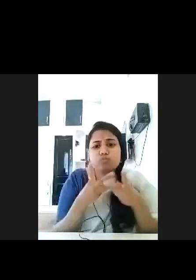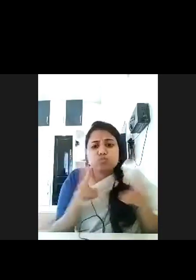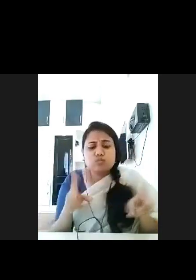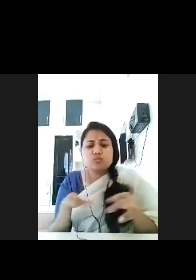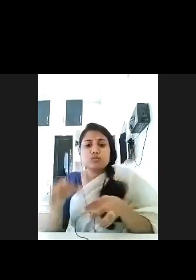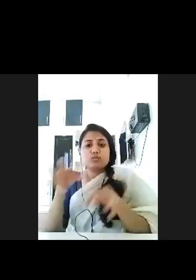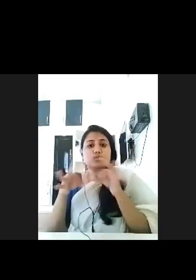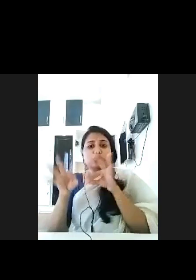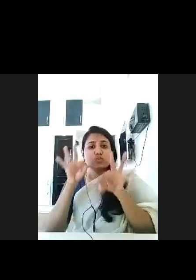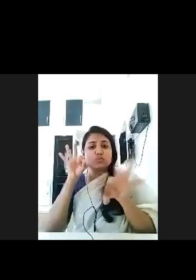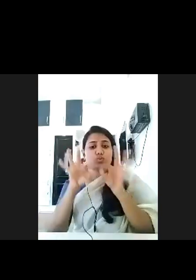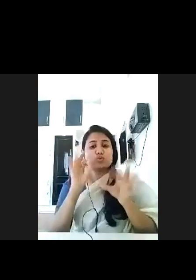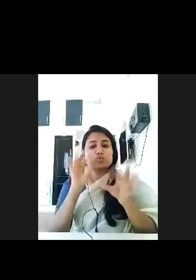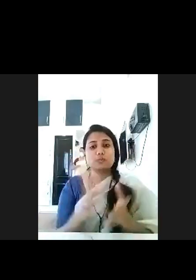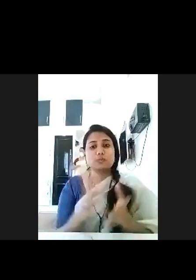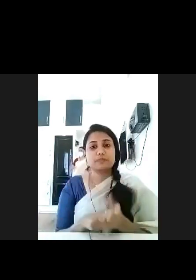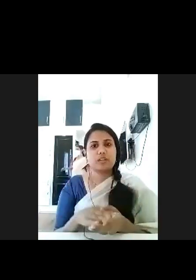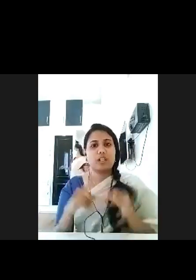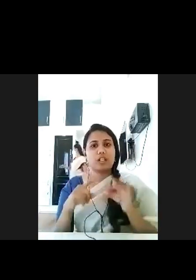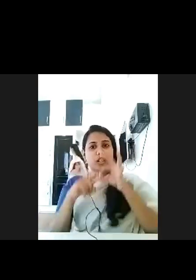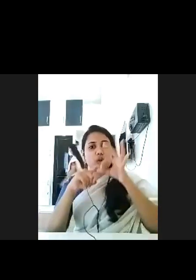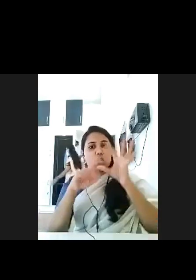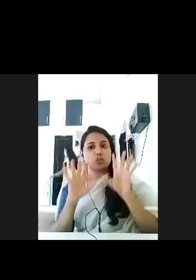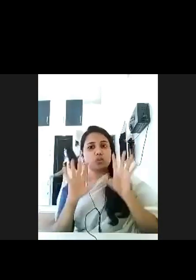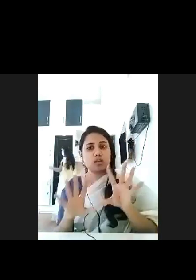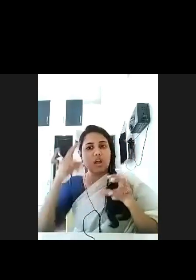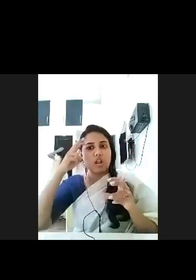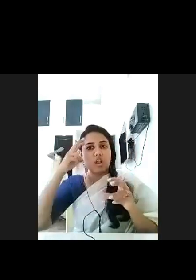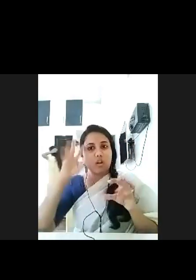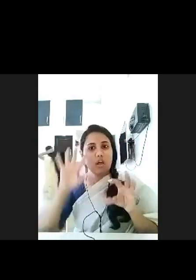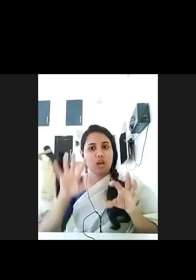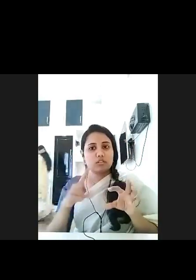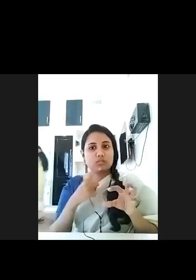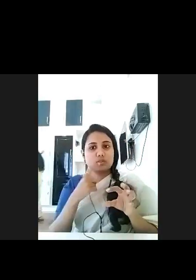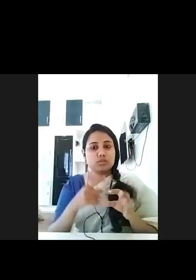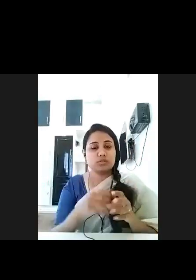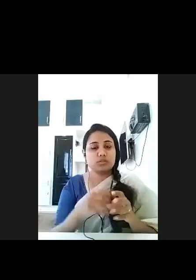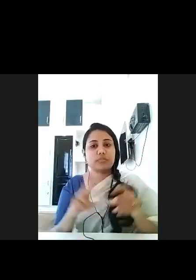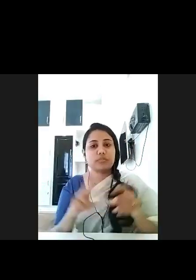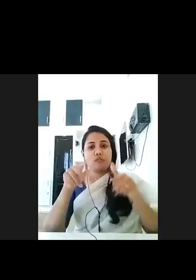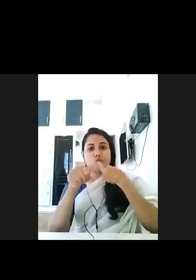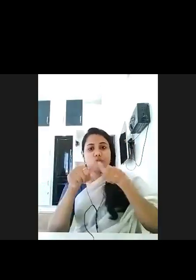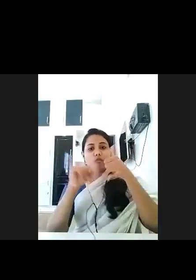ആരോ ക്വസ്റ്റ്യൻ ഉണ്ട് തോന്നുന്നു അല്ലെ, മോസ്റ്റ്ലി വാസുദേവൻ പറഞ്ഞ ആരോ ഒരാള്.